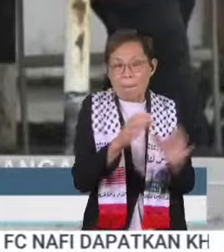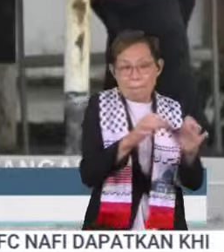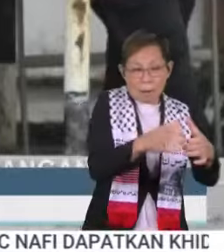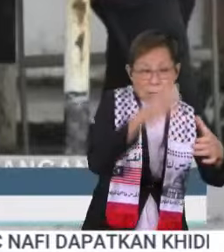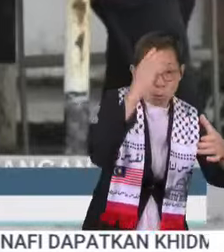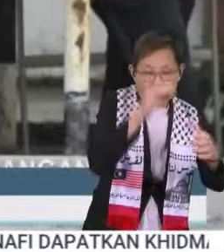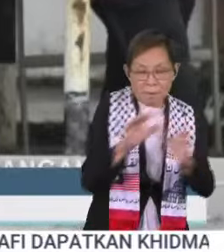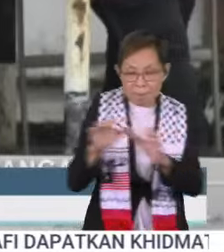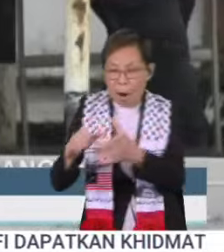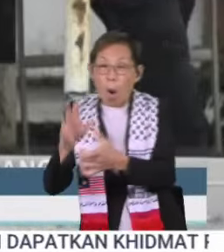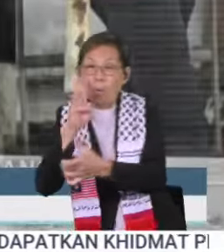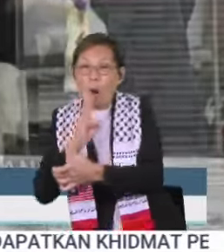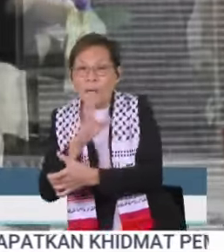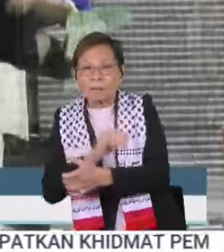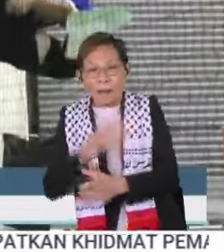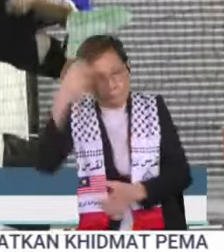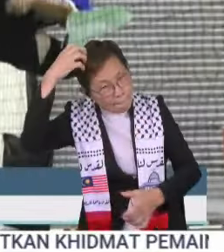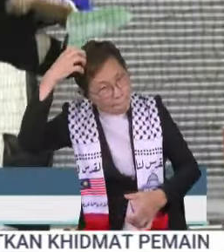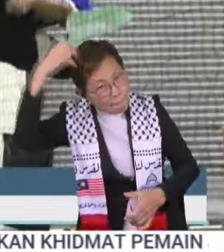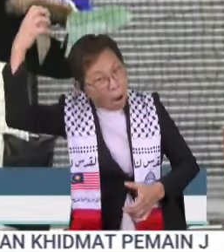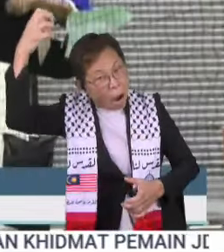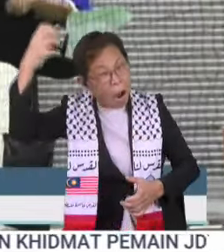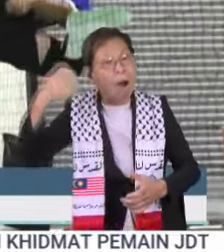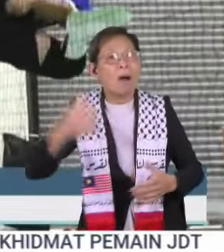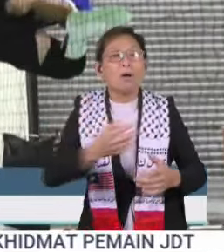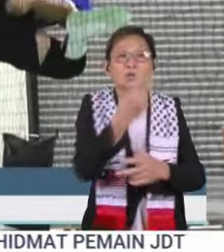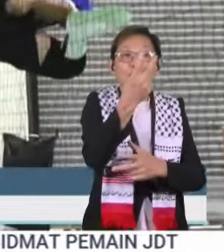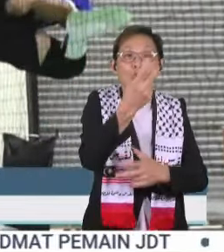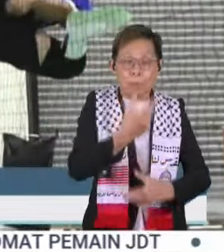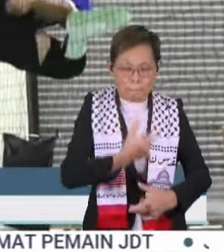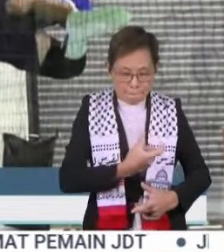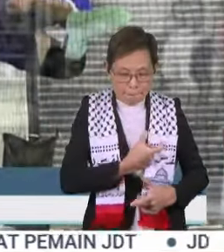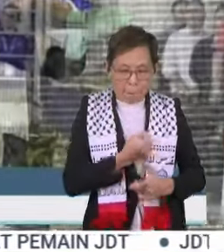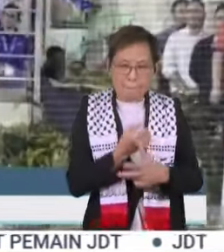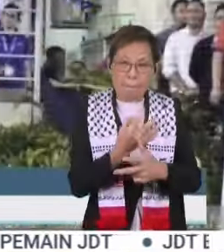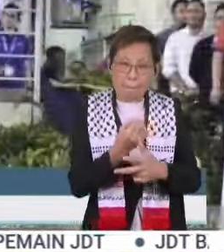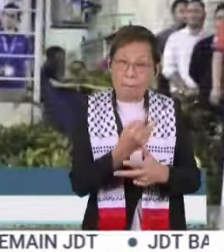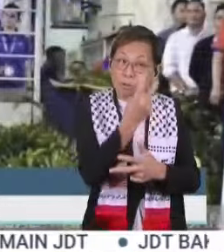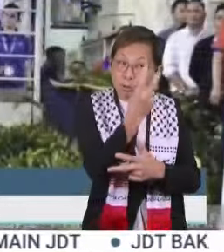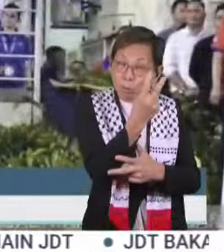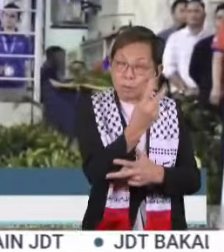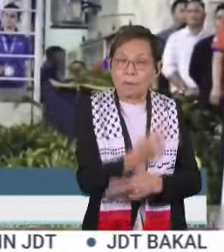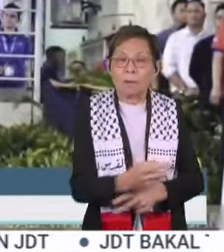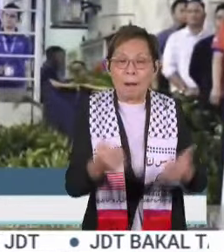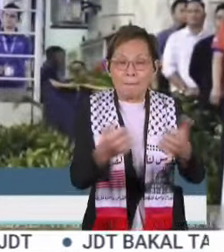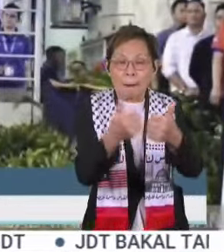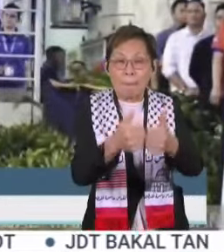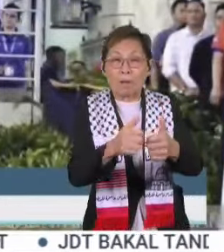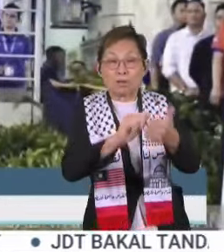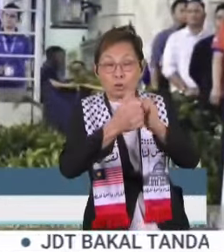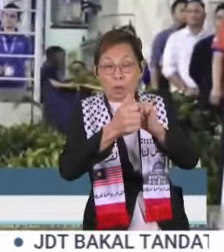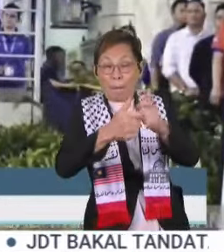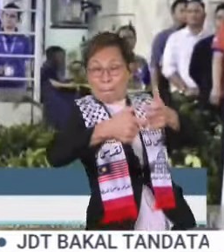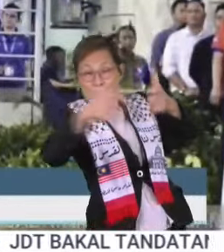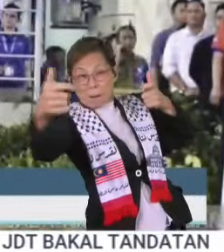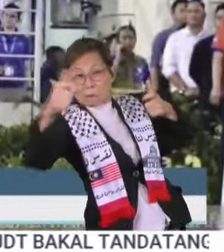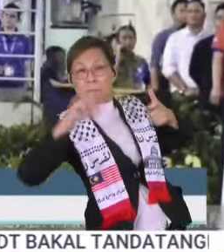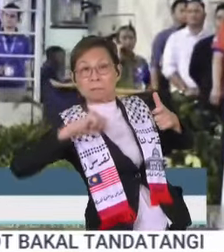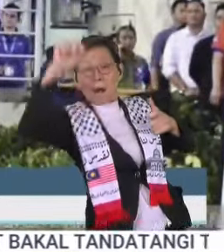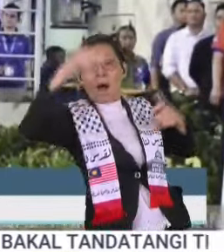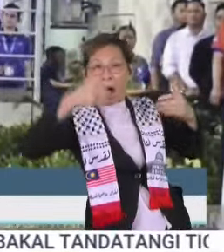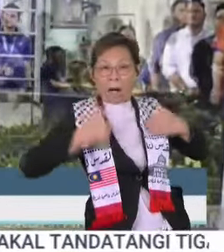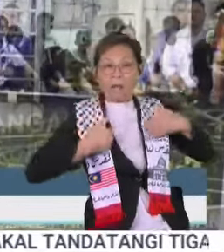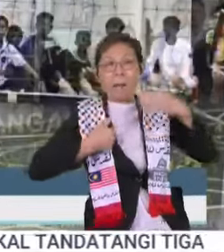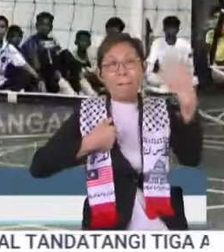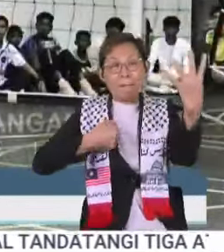lelaki dan wanita sementara sepak takrau menawarkan dua pingat emas temasya sukan terbesar Sabah ini yang diadakan di empat